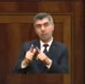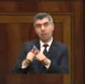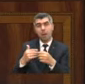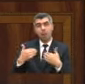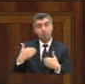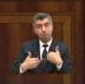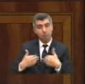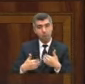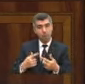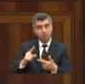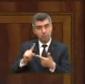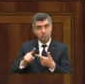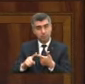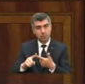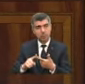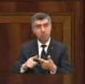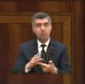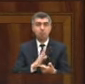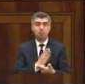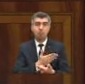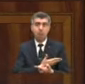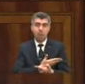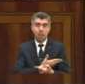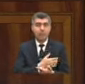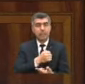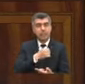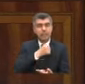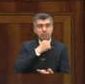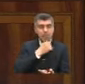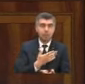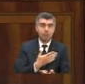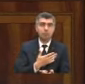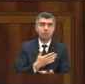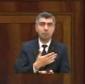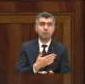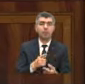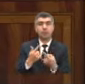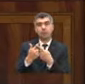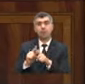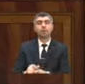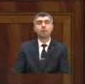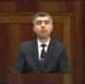كالمعاقين، الأمومة، الشيخوخة، وكنتوقع أنه السن